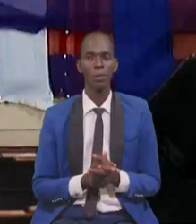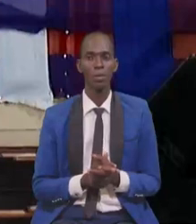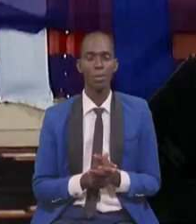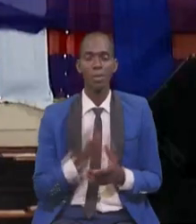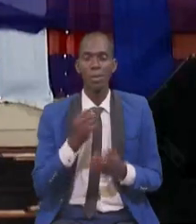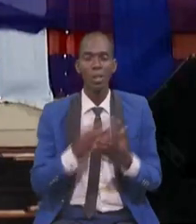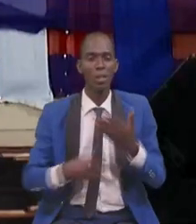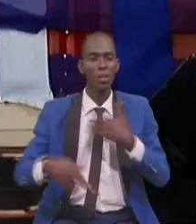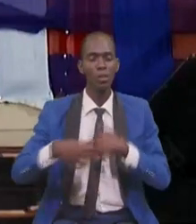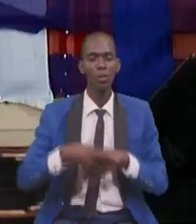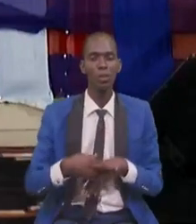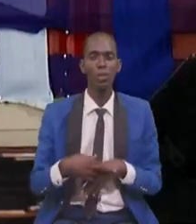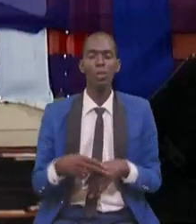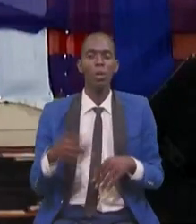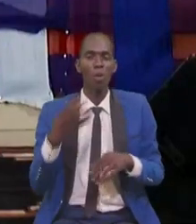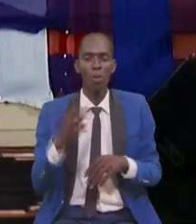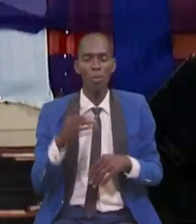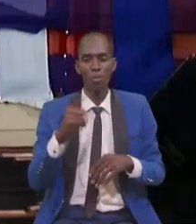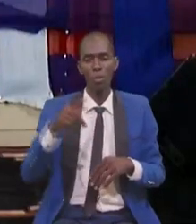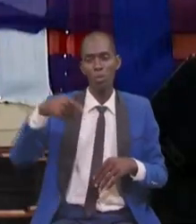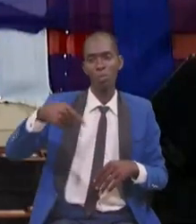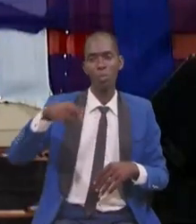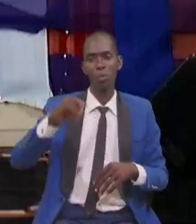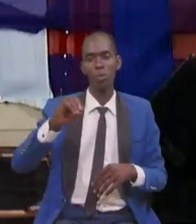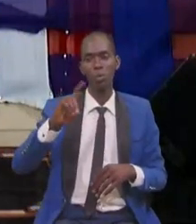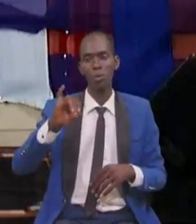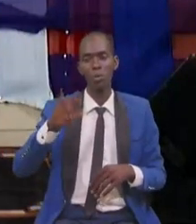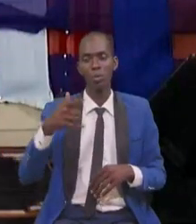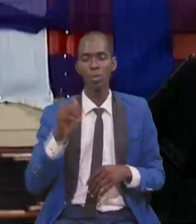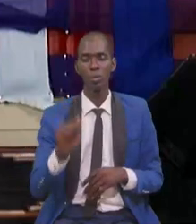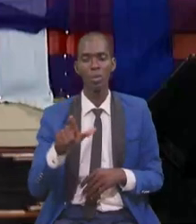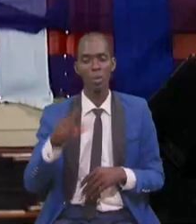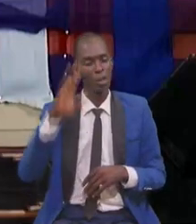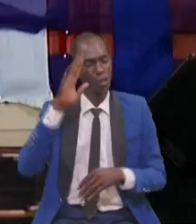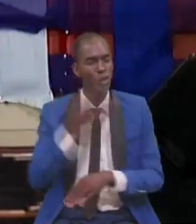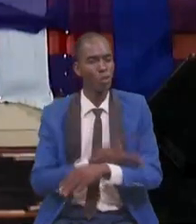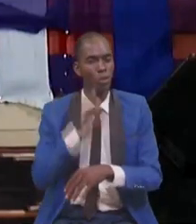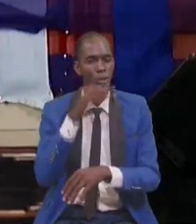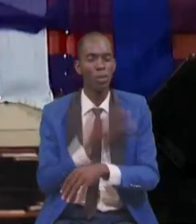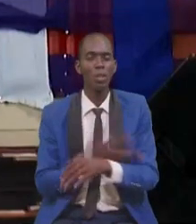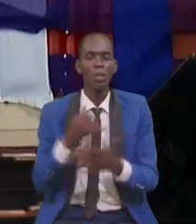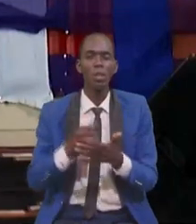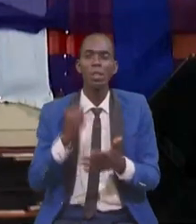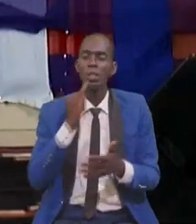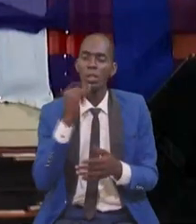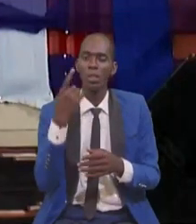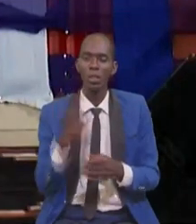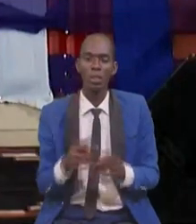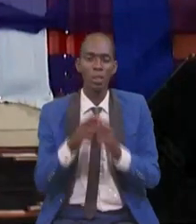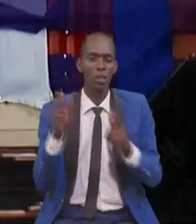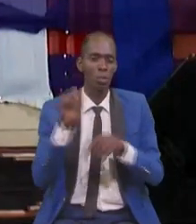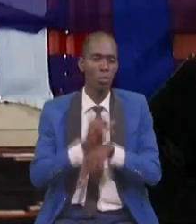rétrogradation, la restauration du fils prodigue, de la fille prodigue, est une grande œuvre de la